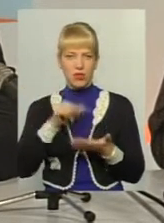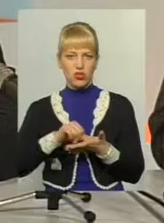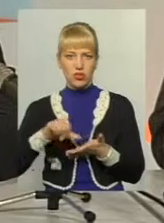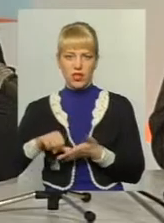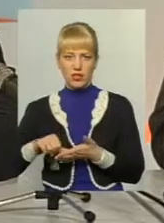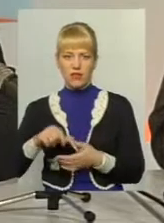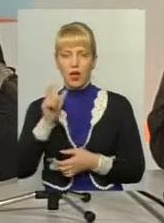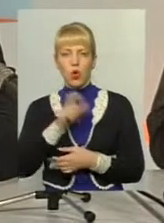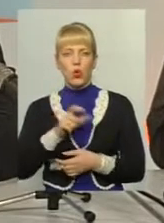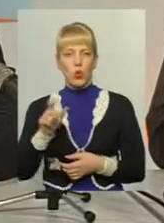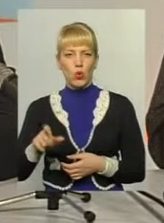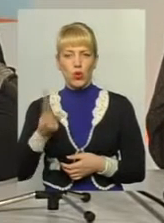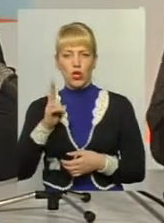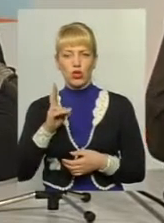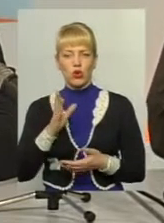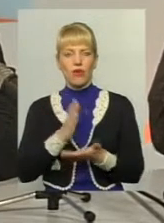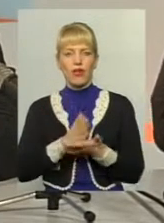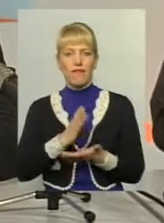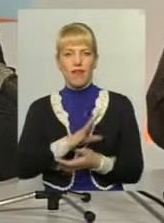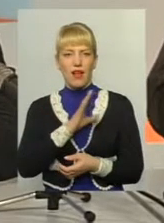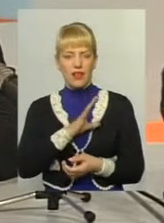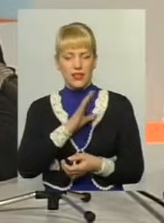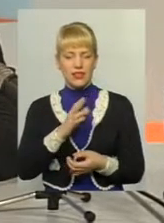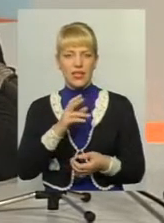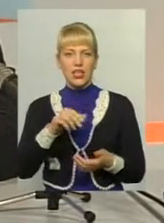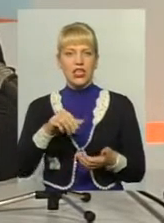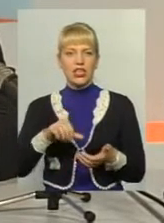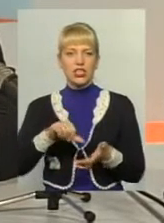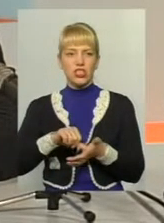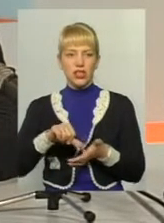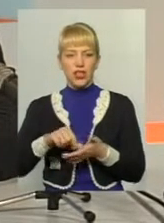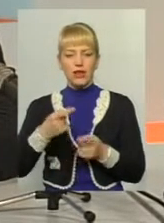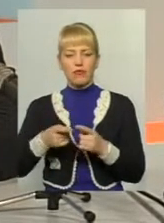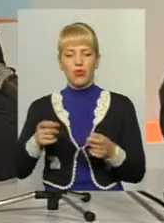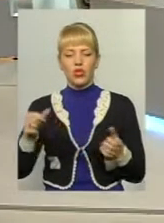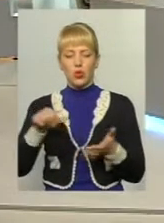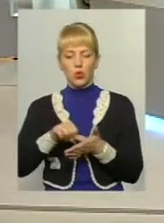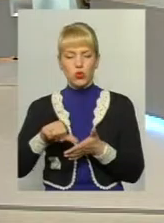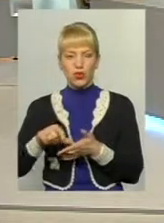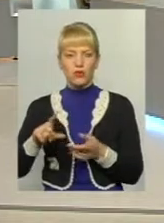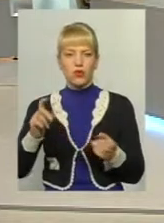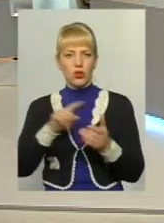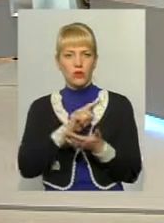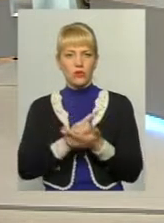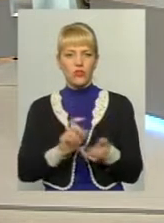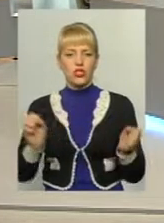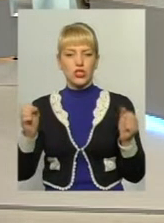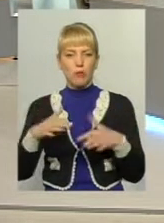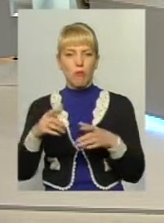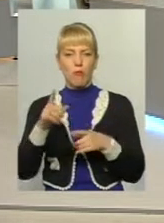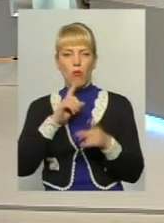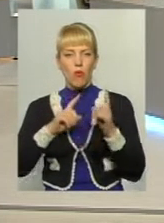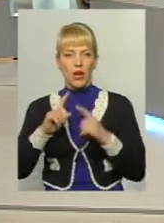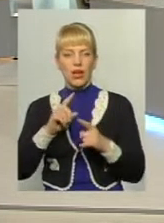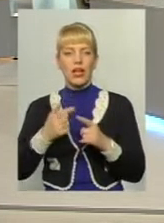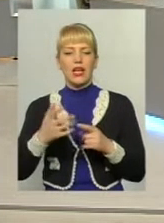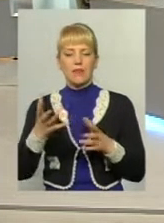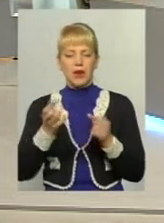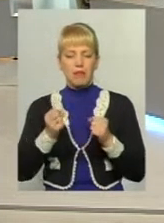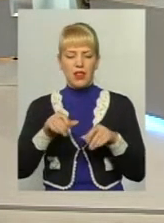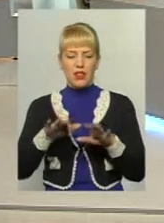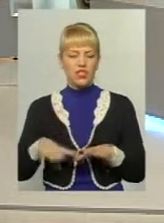по утриманню і певні права, тобто вона може, зокрема, стосовно прав співвласника. Раніше були